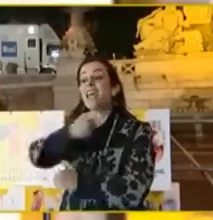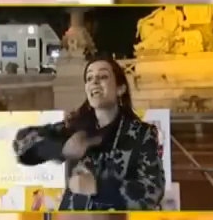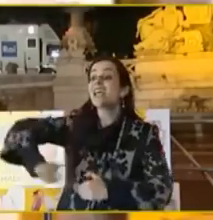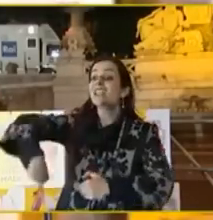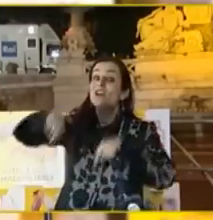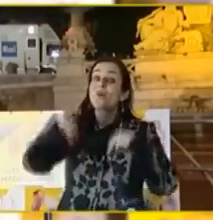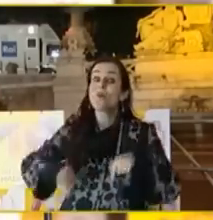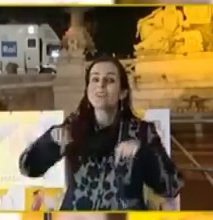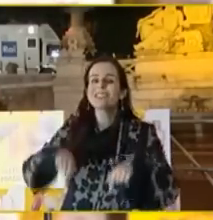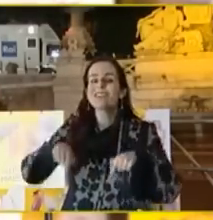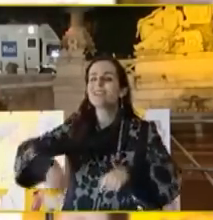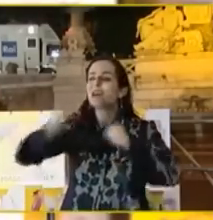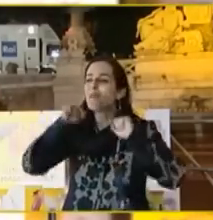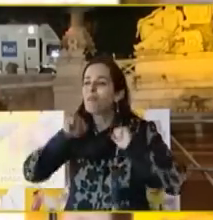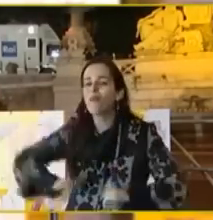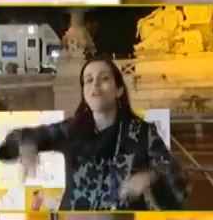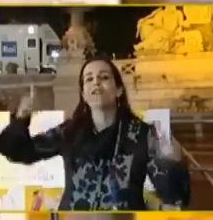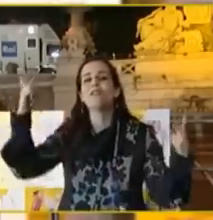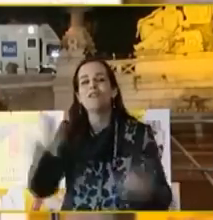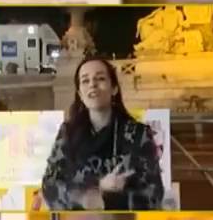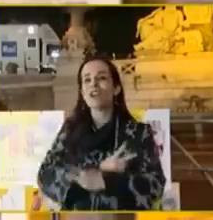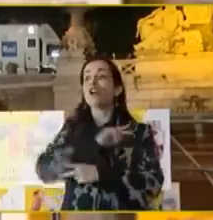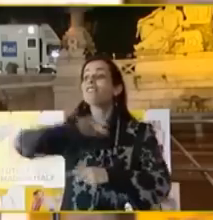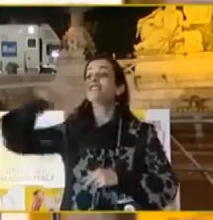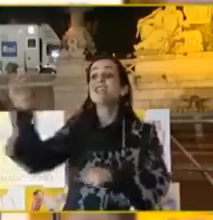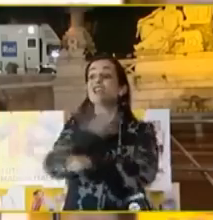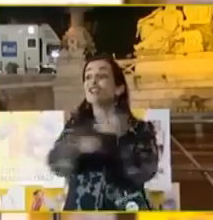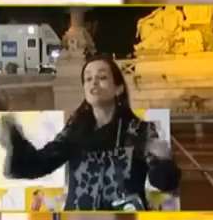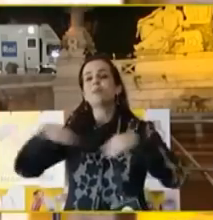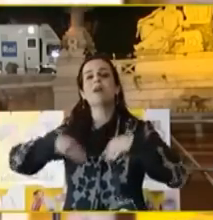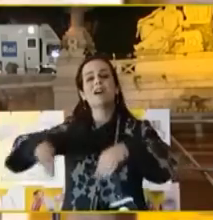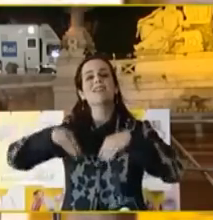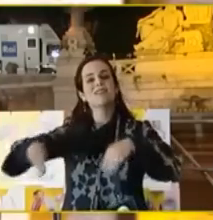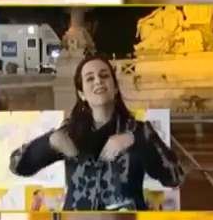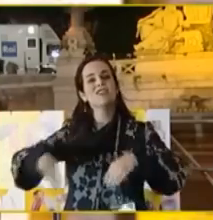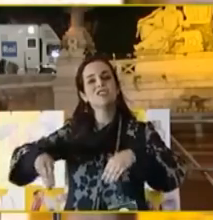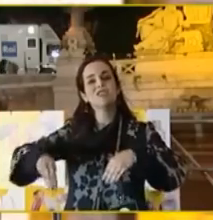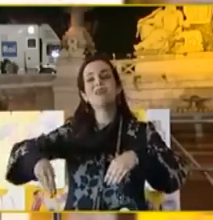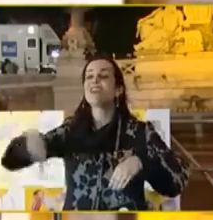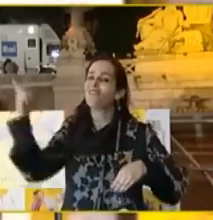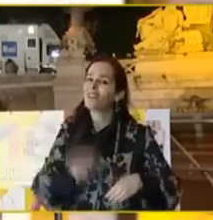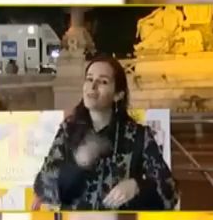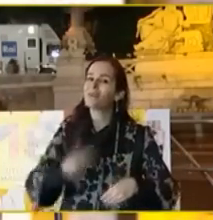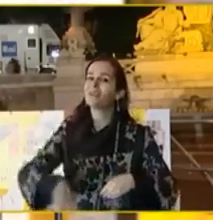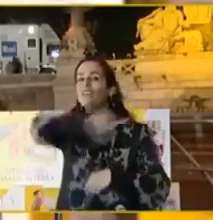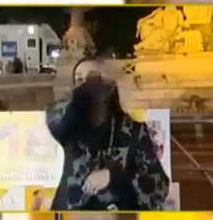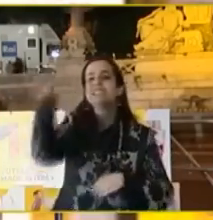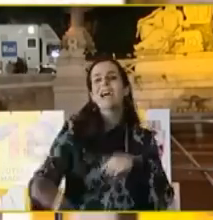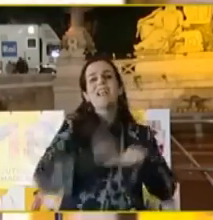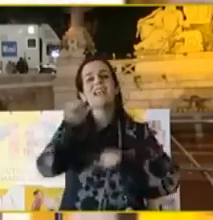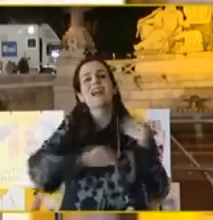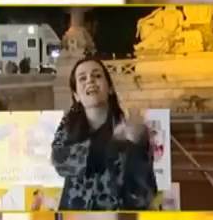possiamo farcela davvero. Se tutti partecipiamo e scegliamo, allora veramente cambiamo l'Italia.